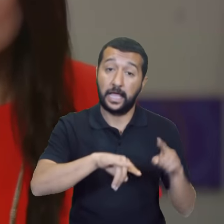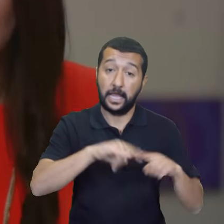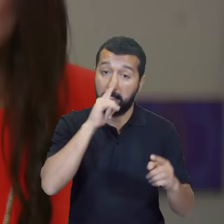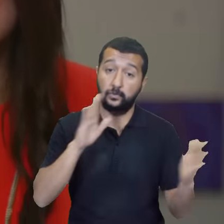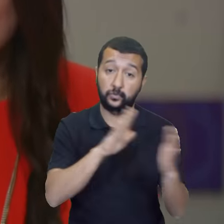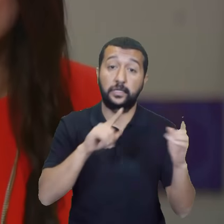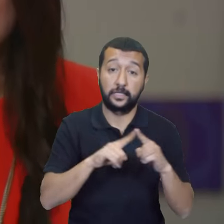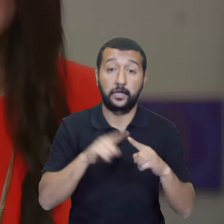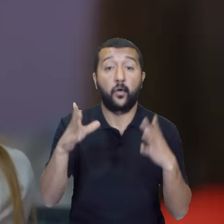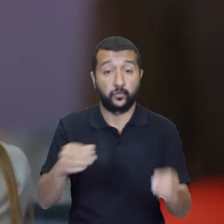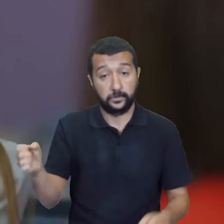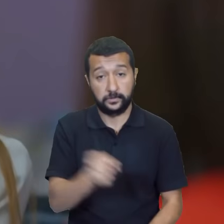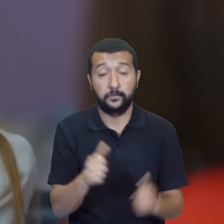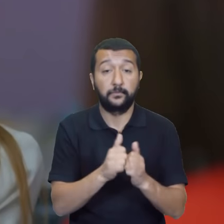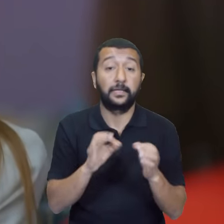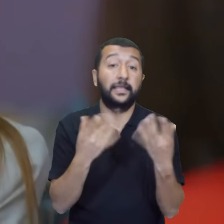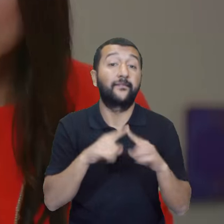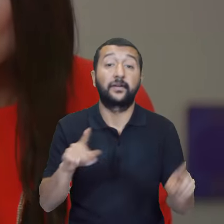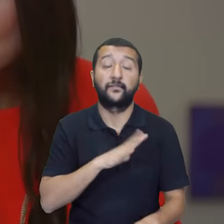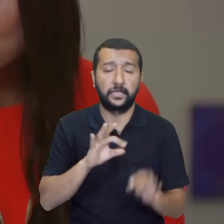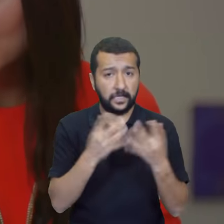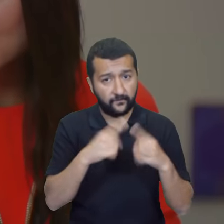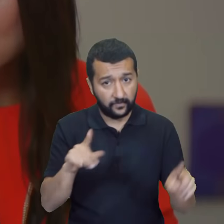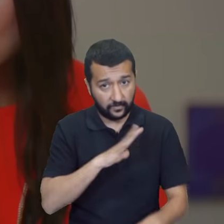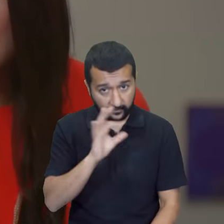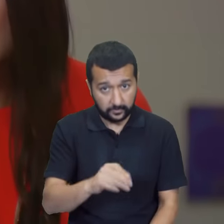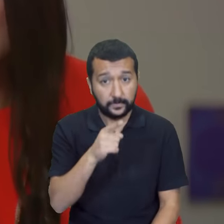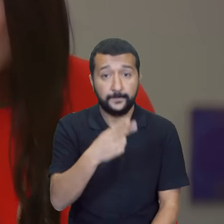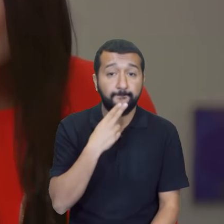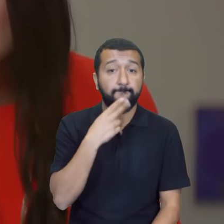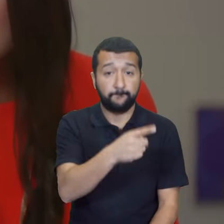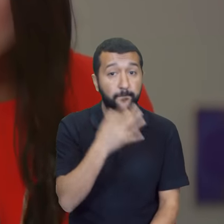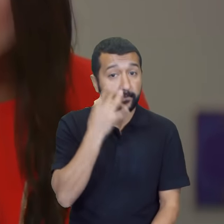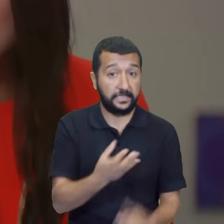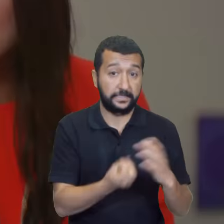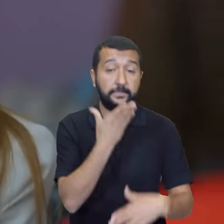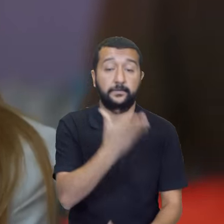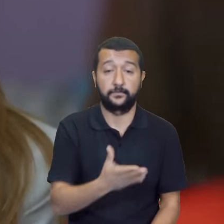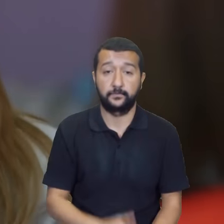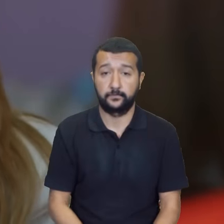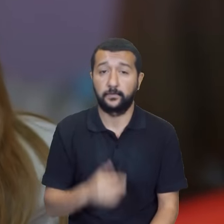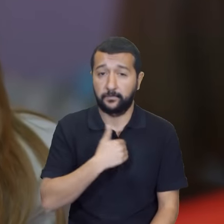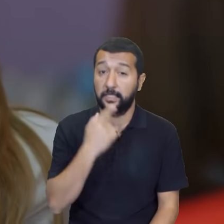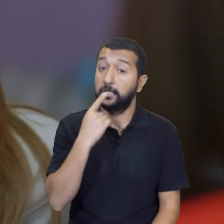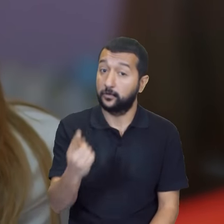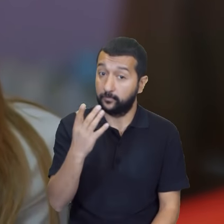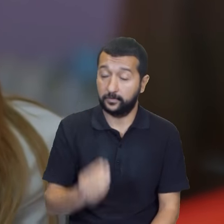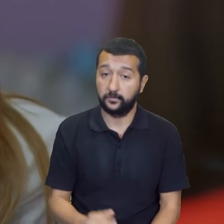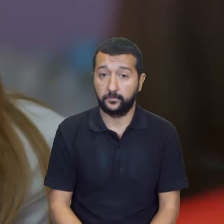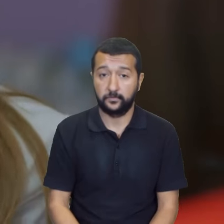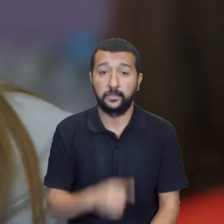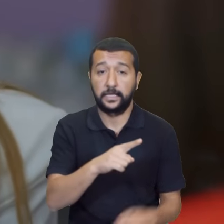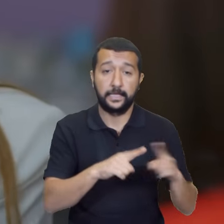Hale'yle yüzleş. Tarık da olsun yanınızda. Ne fark edecek? Ne demek ne fark edecek? Kızın foyası ortaya çıkacak işte. Ben sana bir şey söyleyeyim